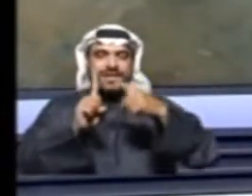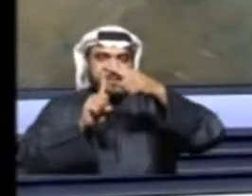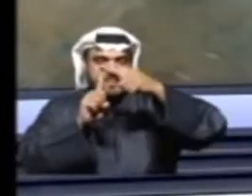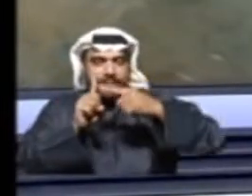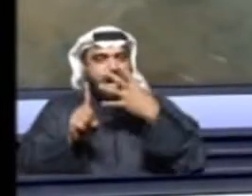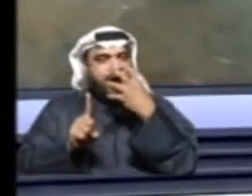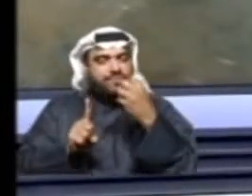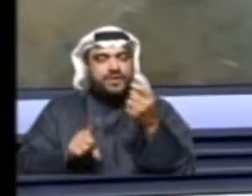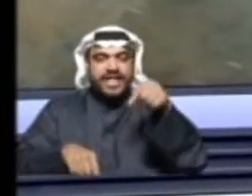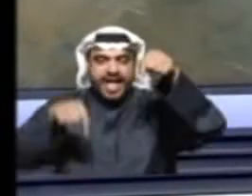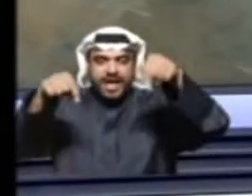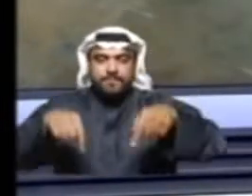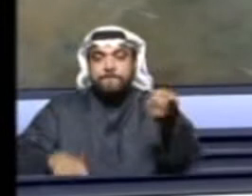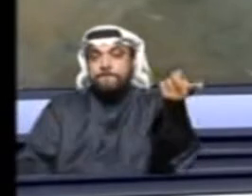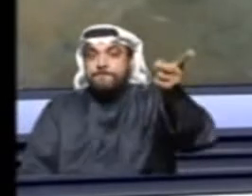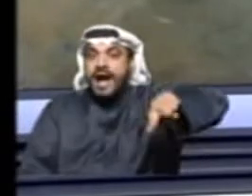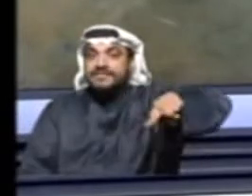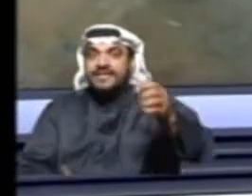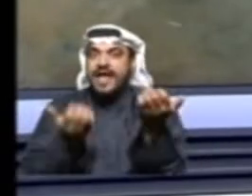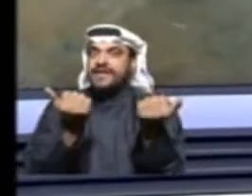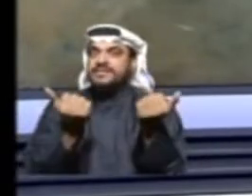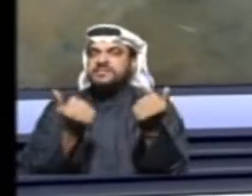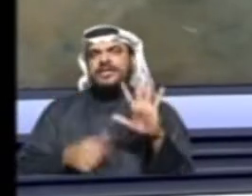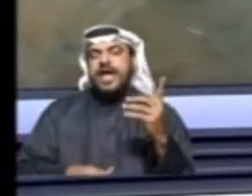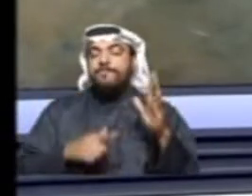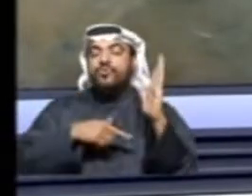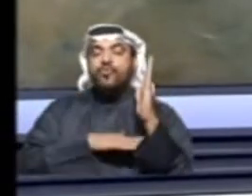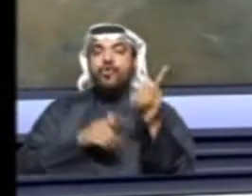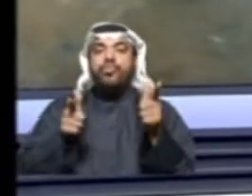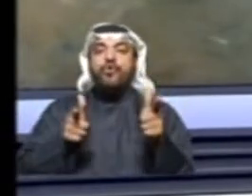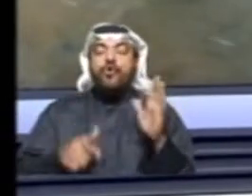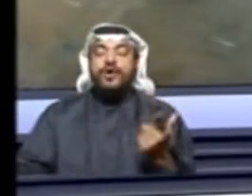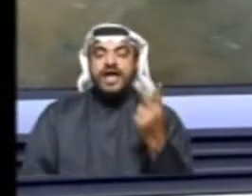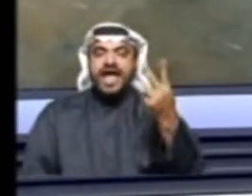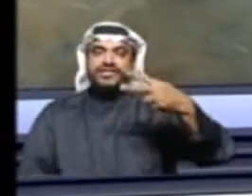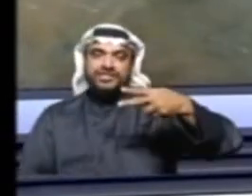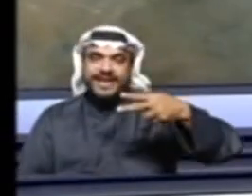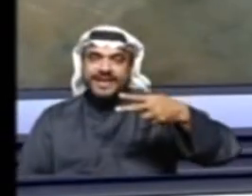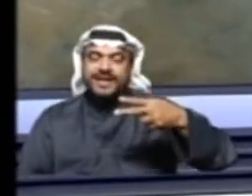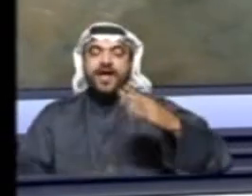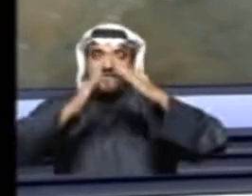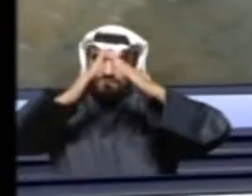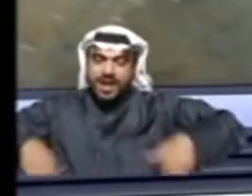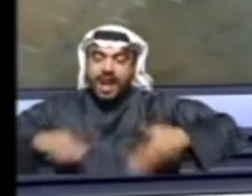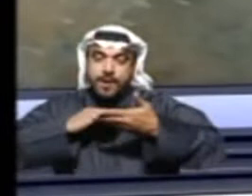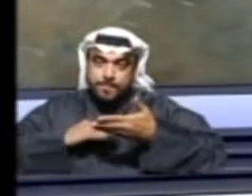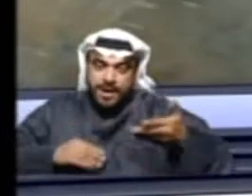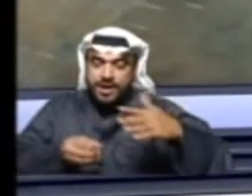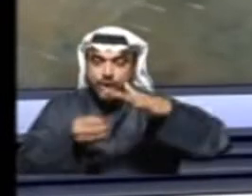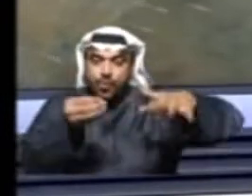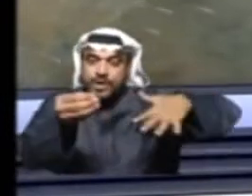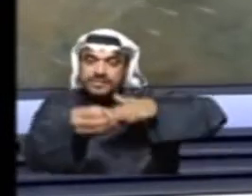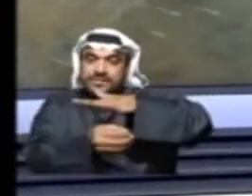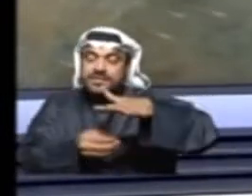الحرارة العظمى المتوقعة اليوم الغد تراوح ما بين 20 إلى 22 درجة مئوية على أغلب المناطق البرية، وكذلك على الجزر راح